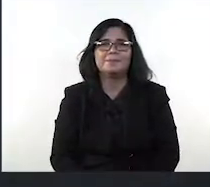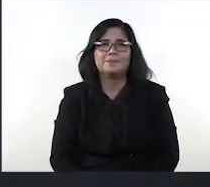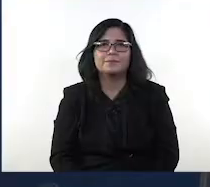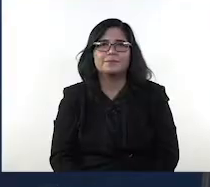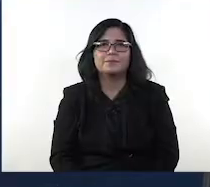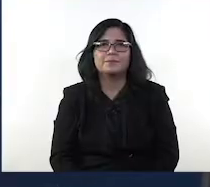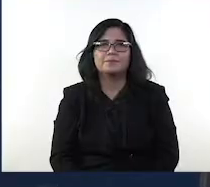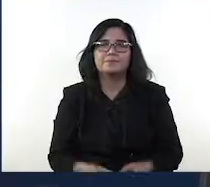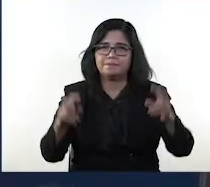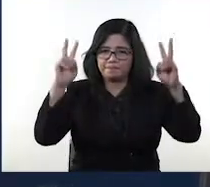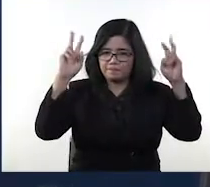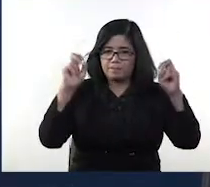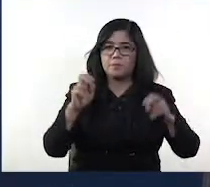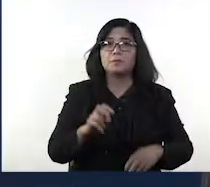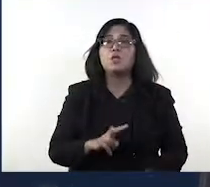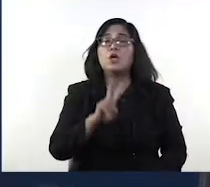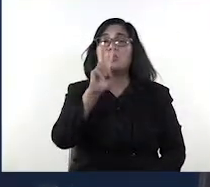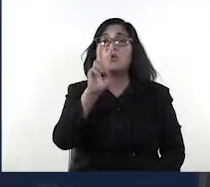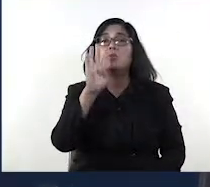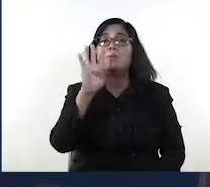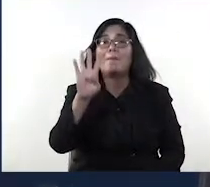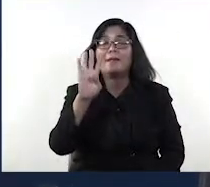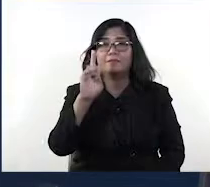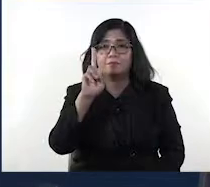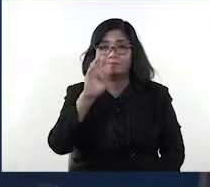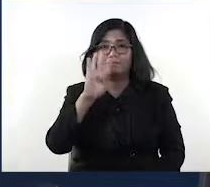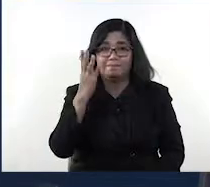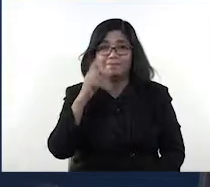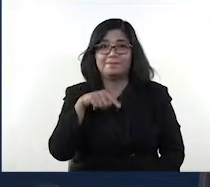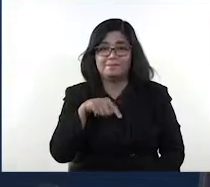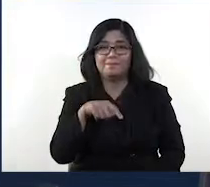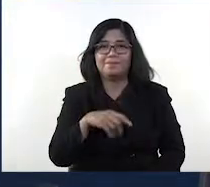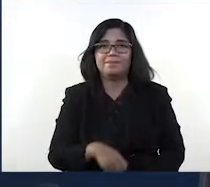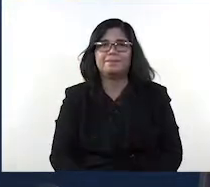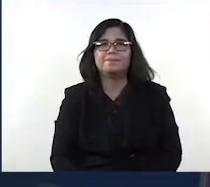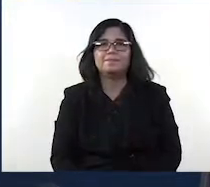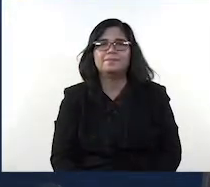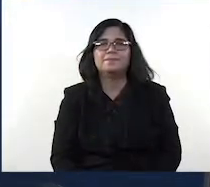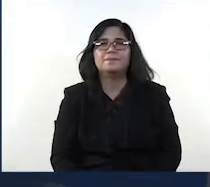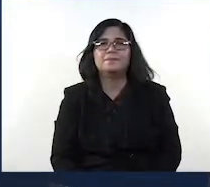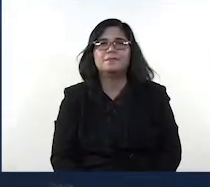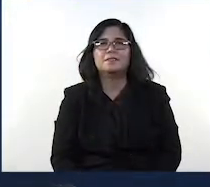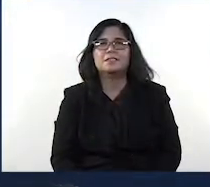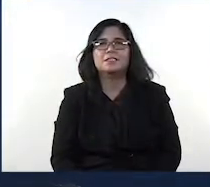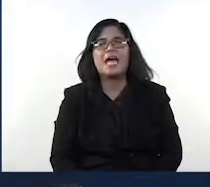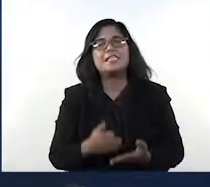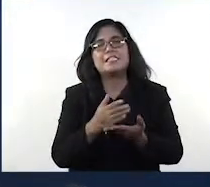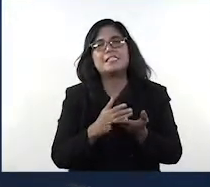di dalam pembahasan yang ke-20 AD Hai jadi berarti tinggal